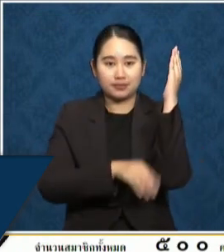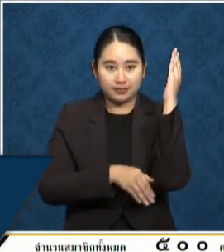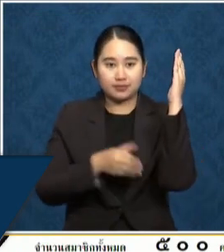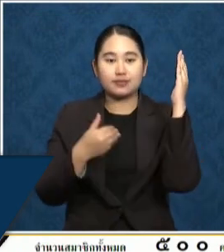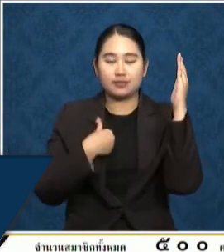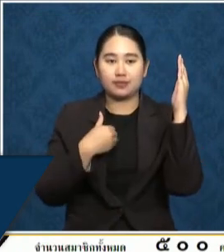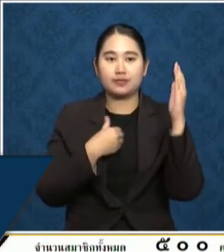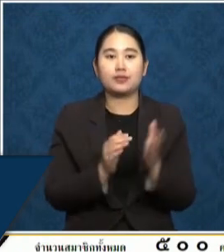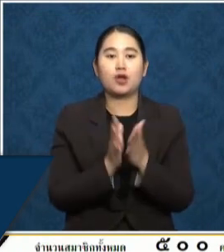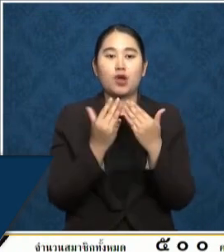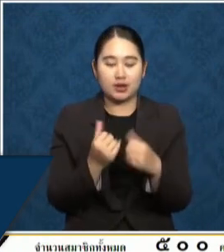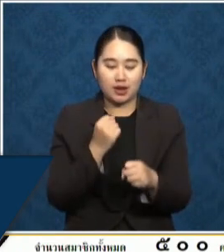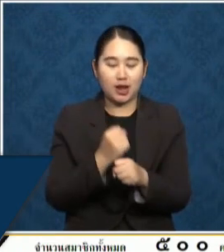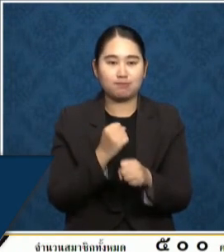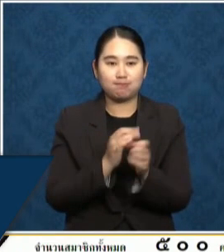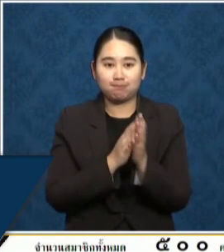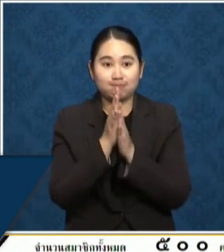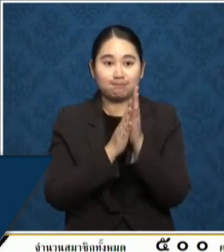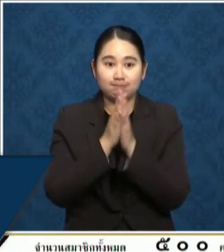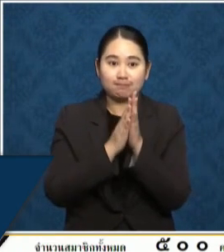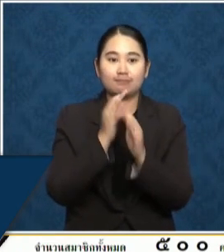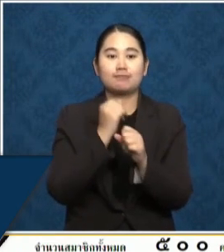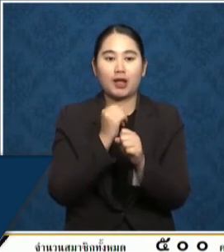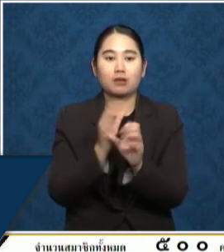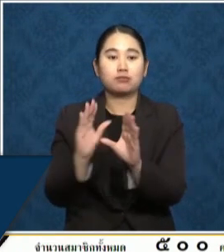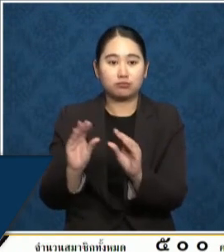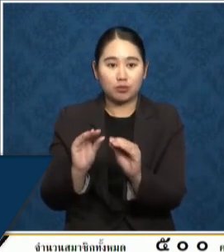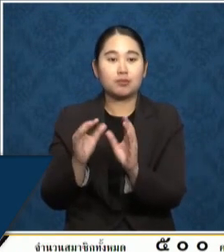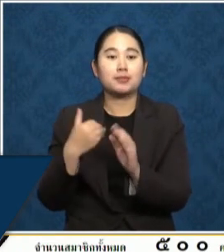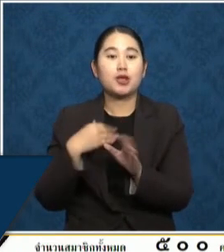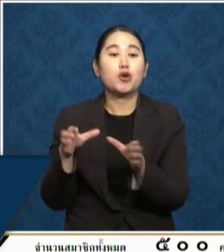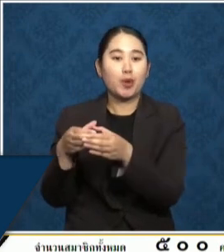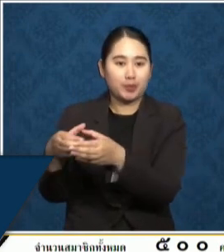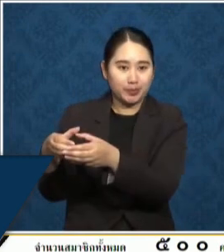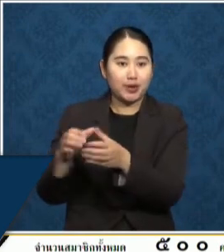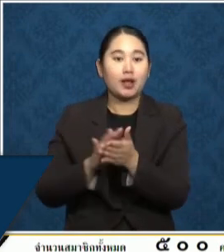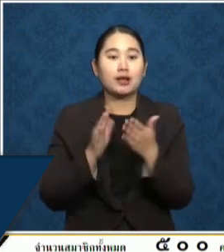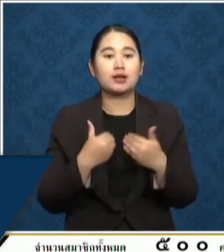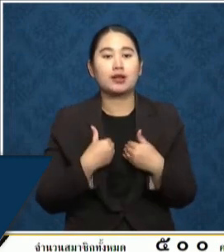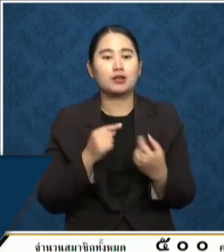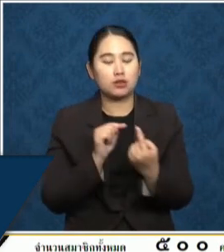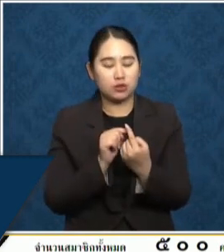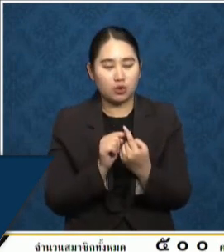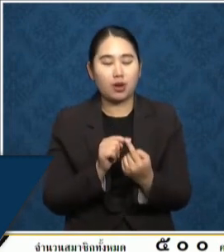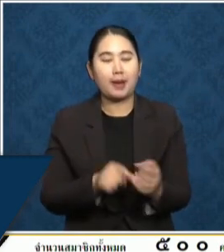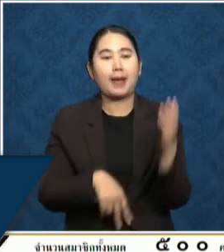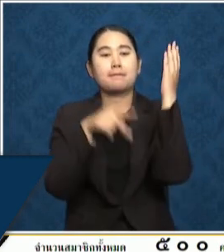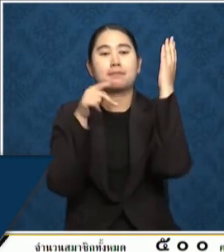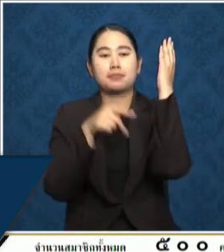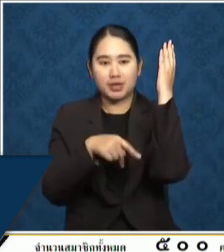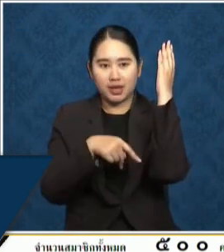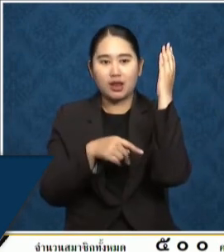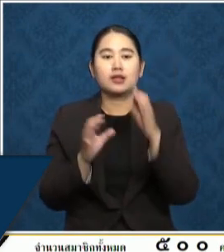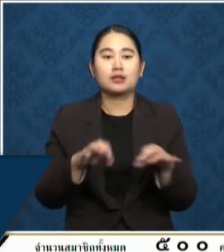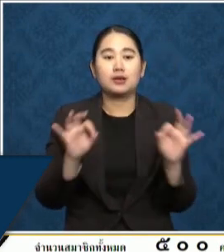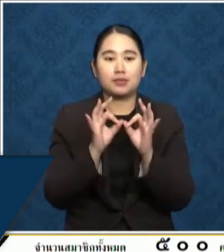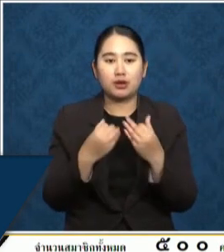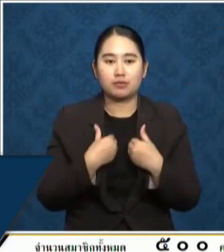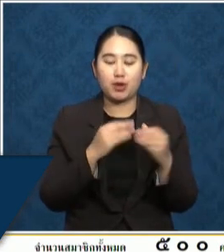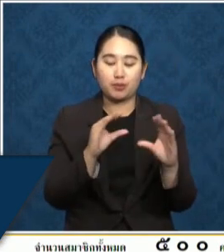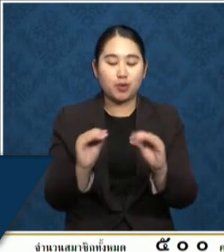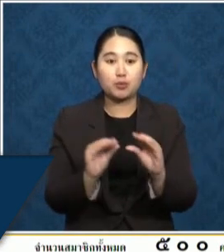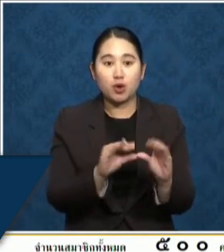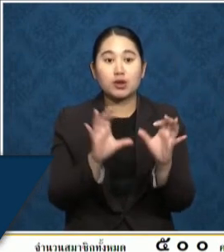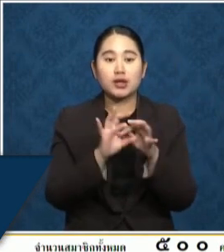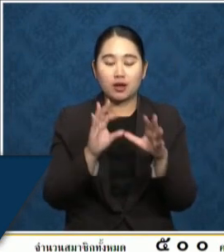พาคไต้ซึmek Yar donate ทำงาน y fur Deการพูดถึง enthalpy ตปกรองพิเศษอาจะมความจำเป็นครัการพูดถง